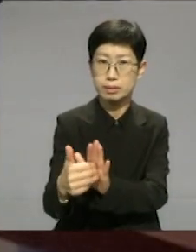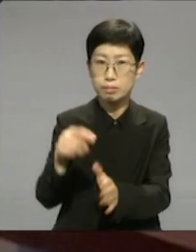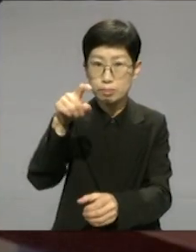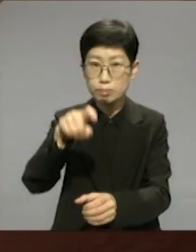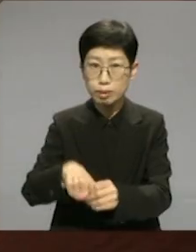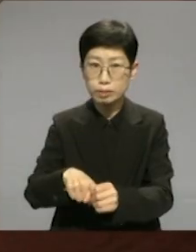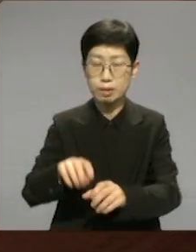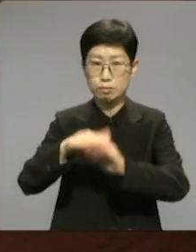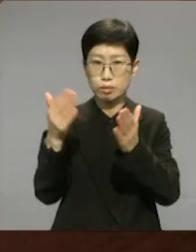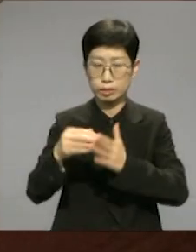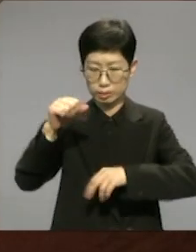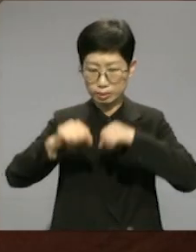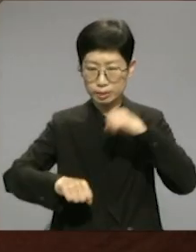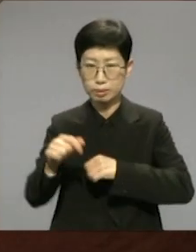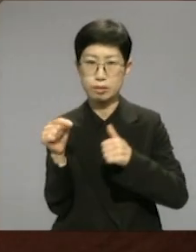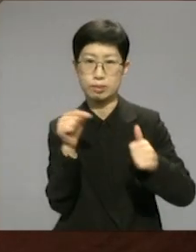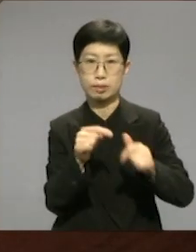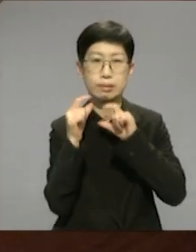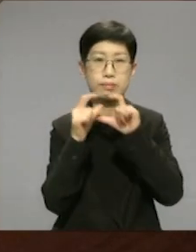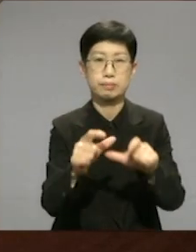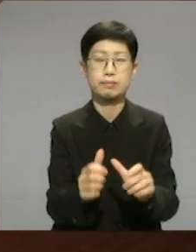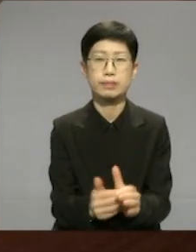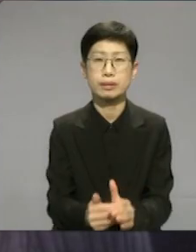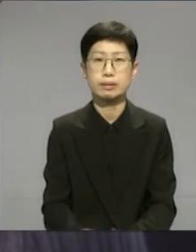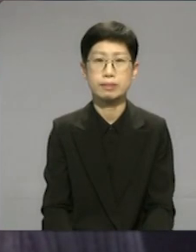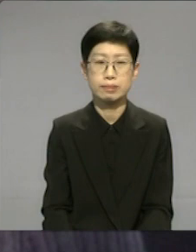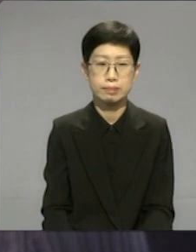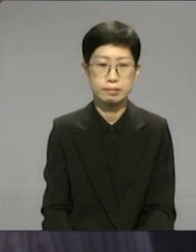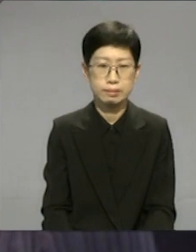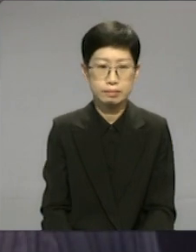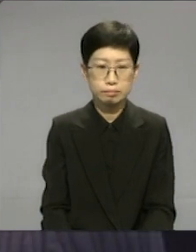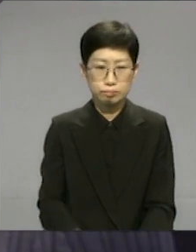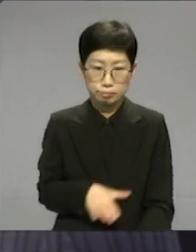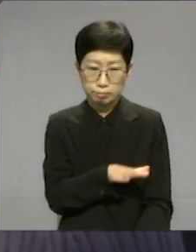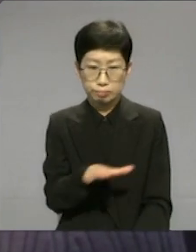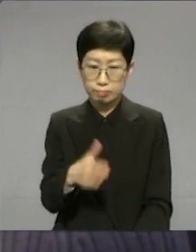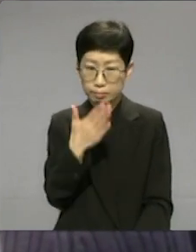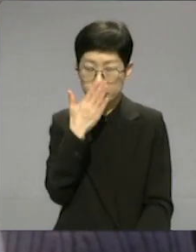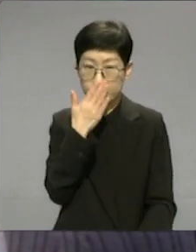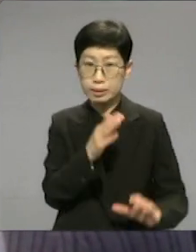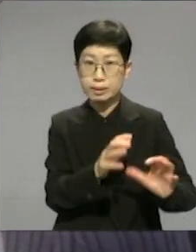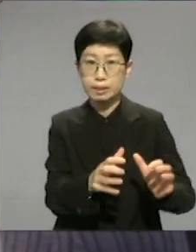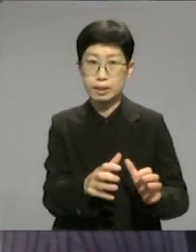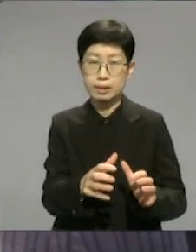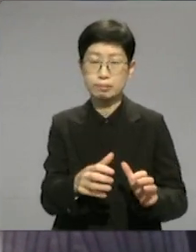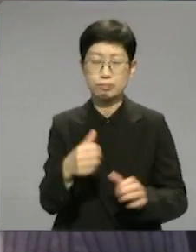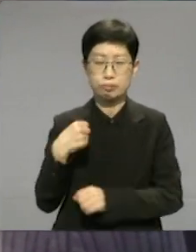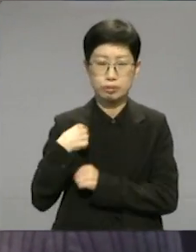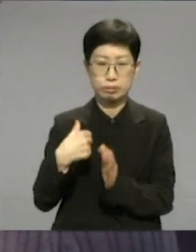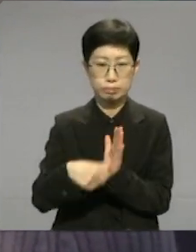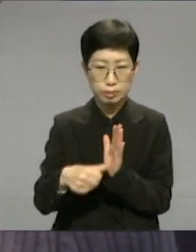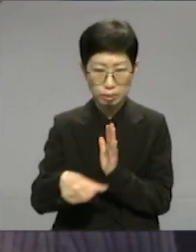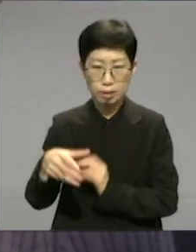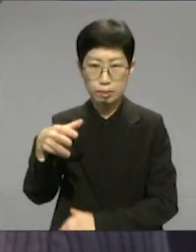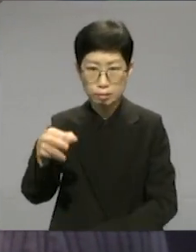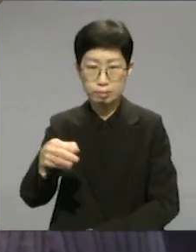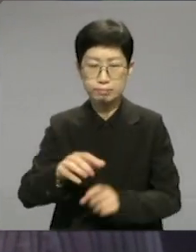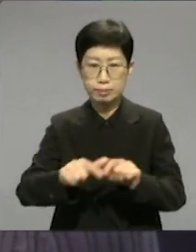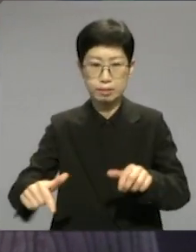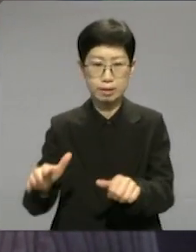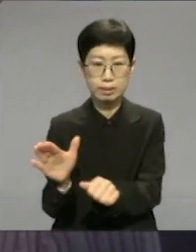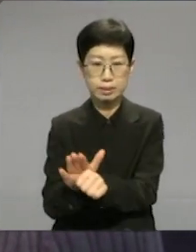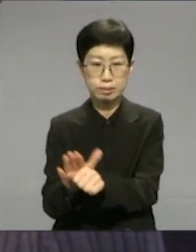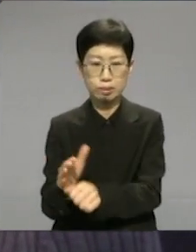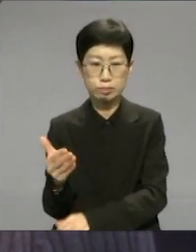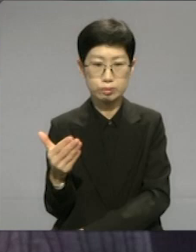조치를 다하라는 명령을 내리기도 했습니다. We are here today because we hope that way more other countries are being